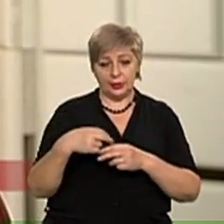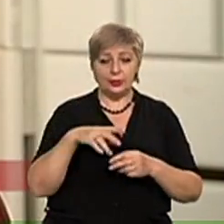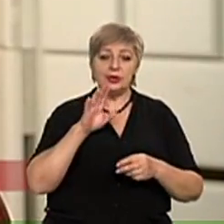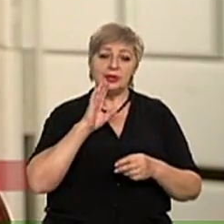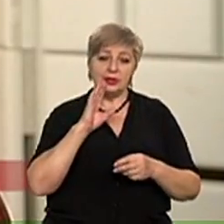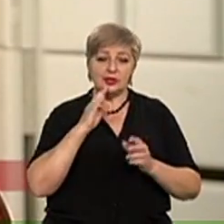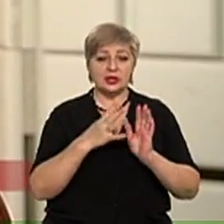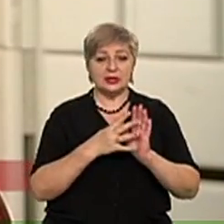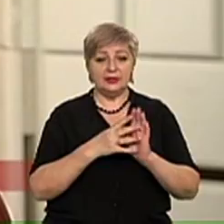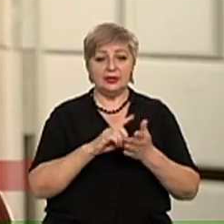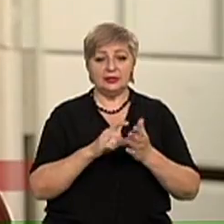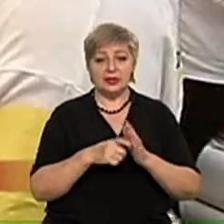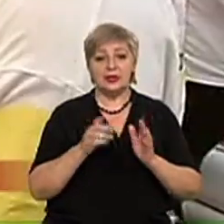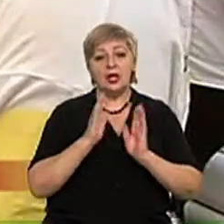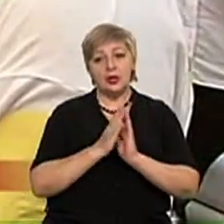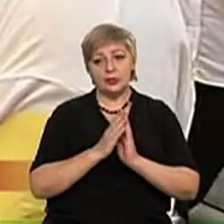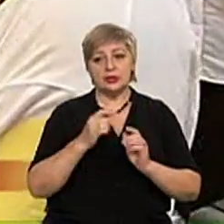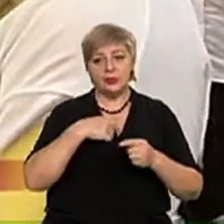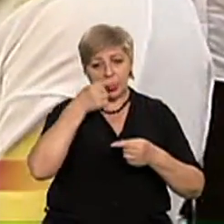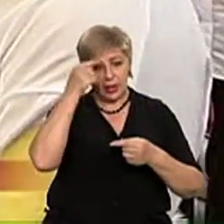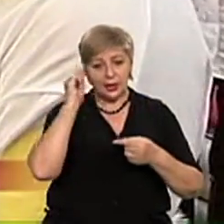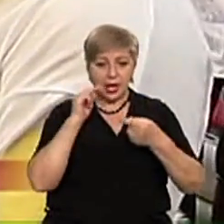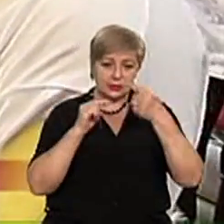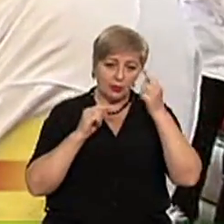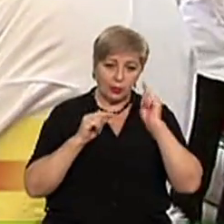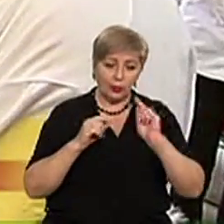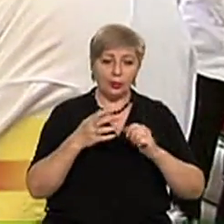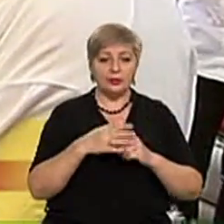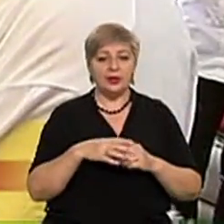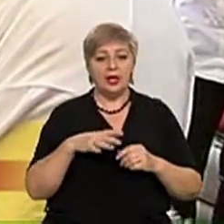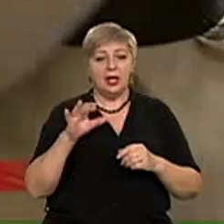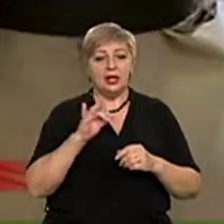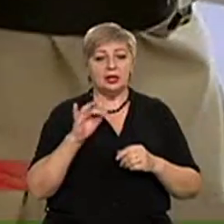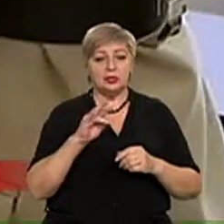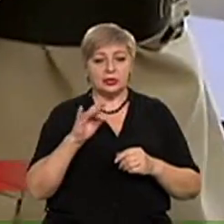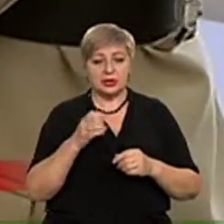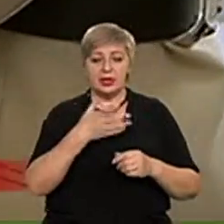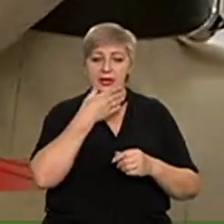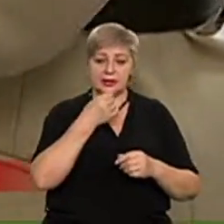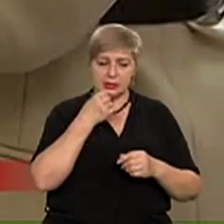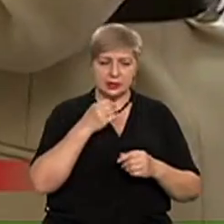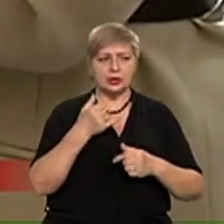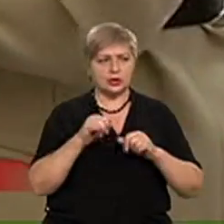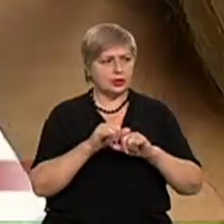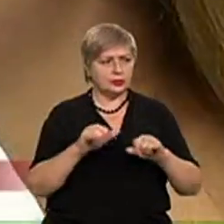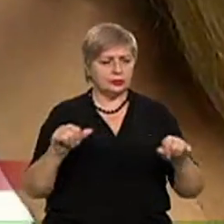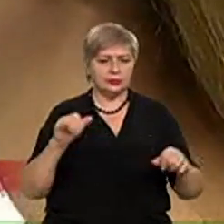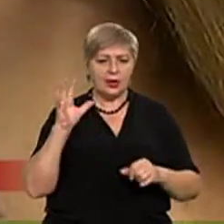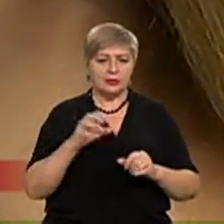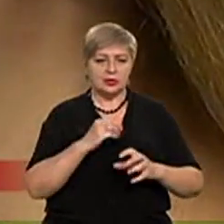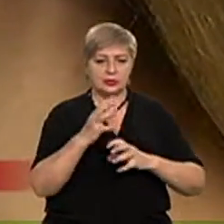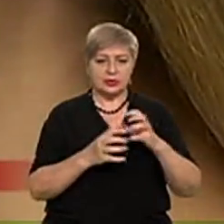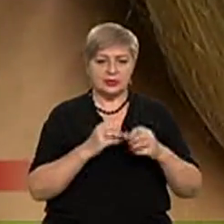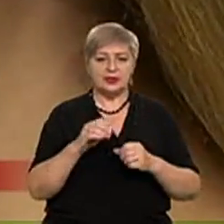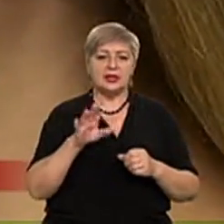она меня просит очень часто красить брови. Індустрія краси набирає оберти у всьому світі. Настя намагається не відставати та